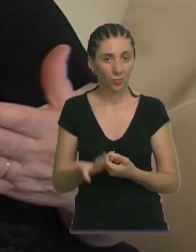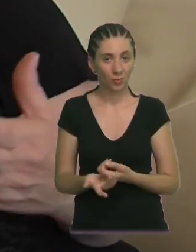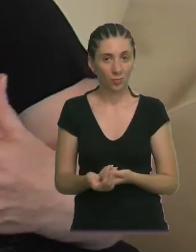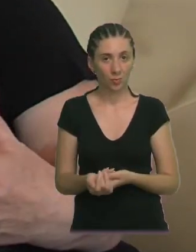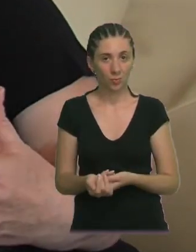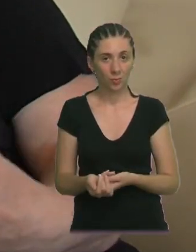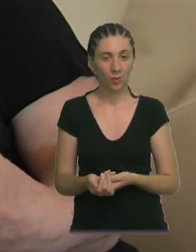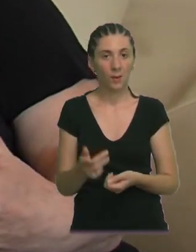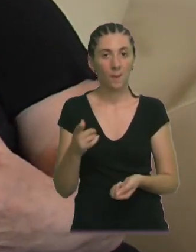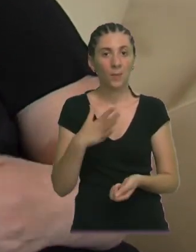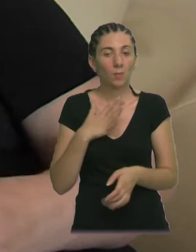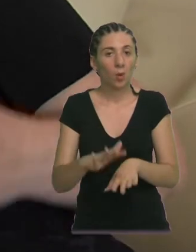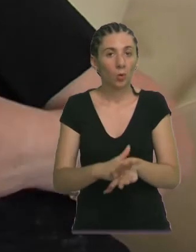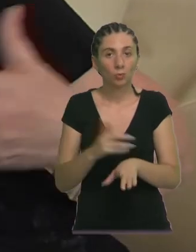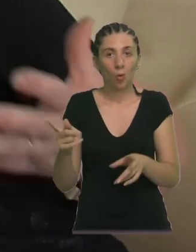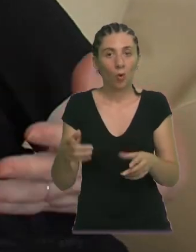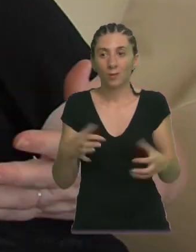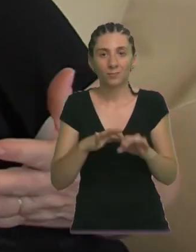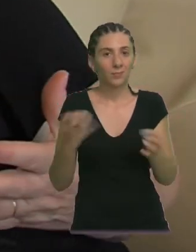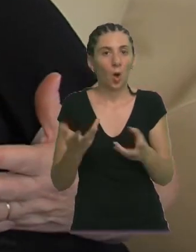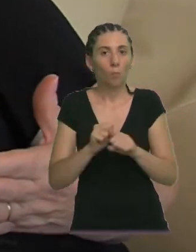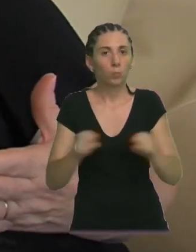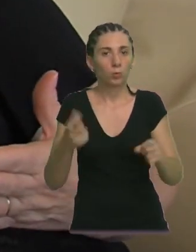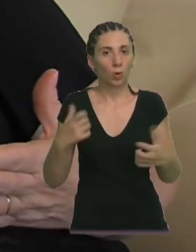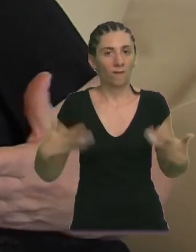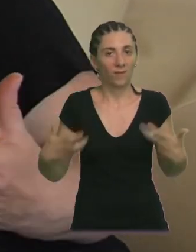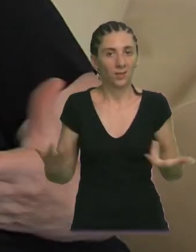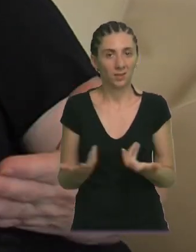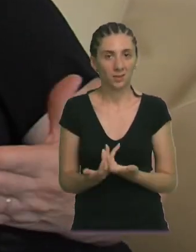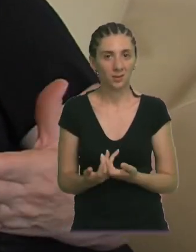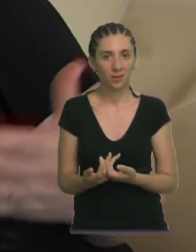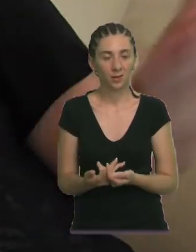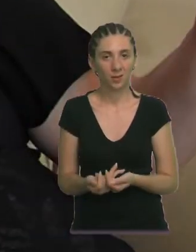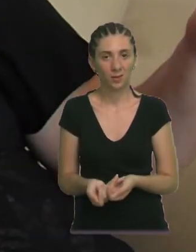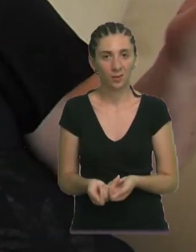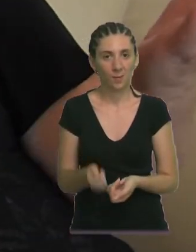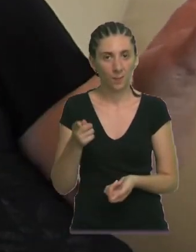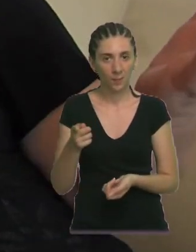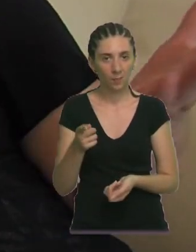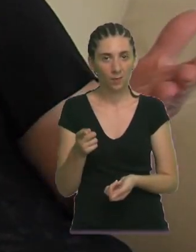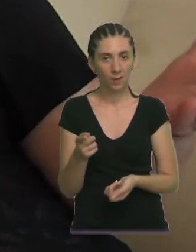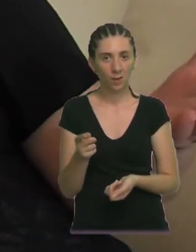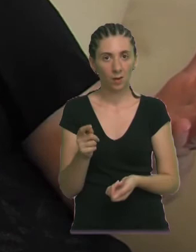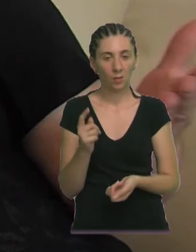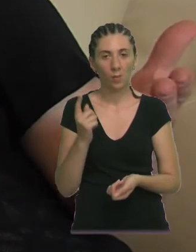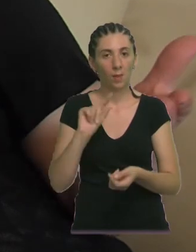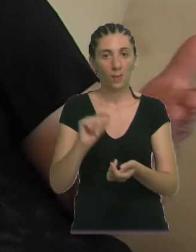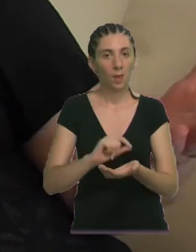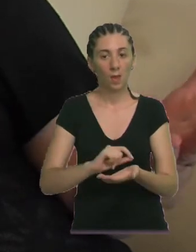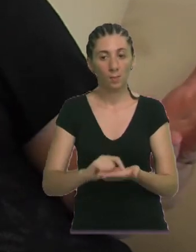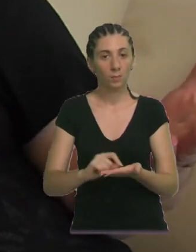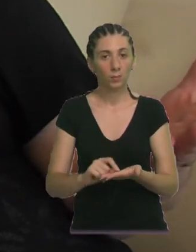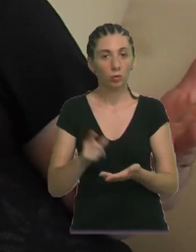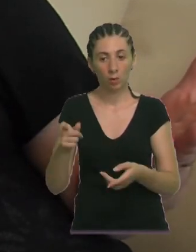cura, jednostavno imate osjećaj, ona puca od veselja. I na njenim, njenom oku ne piše nigdje da je